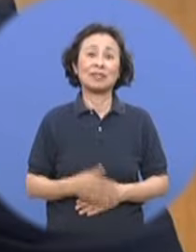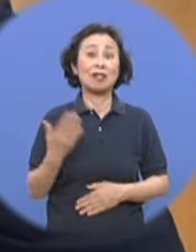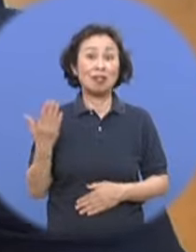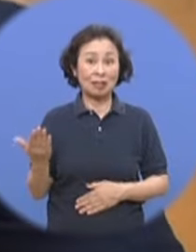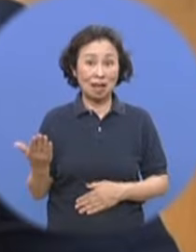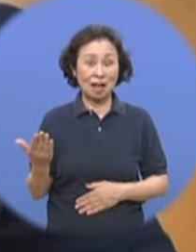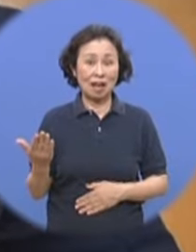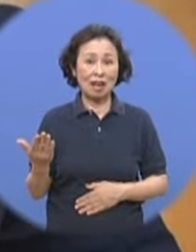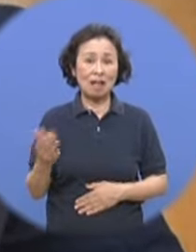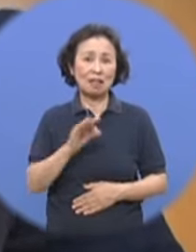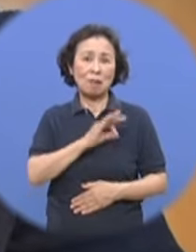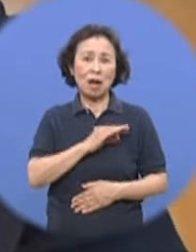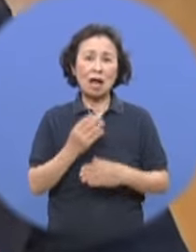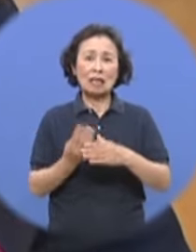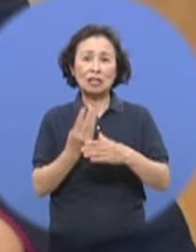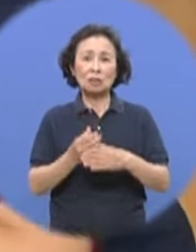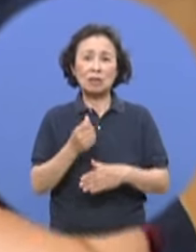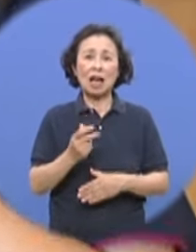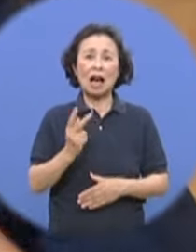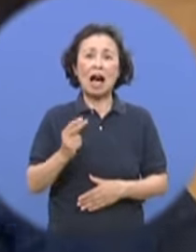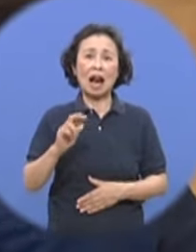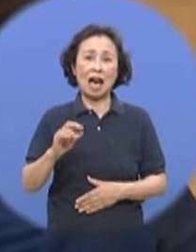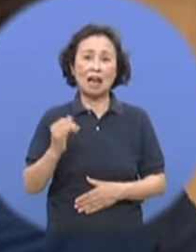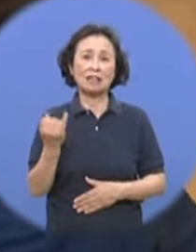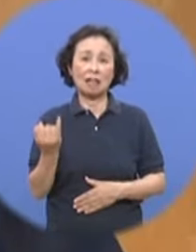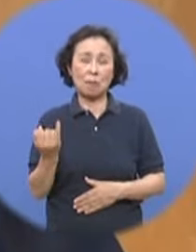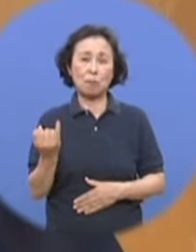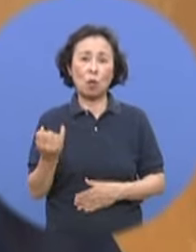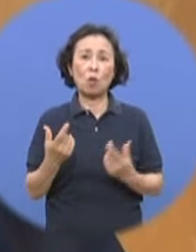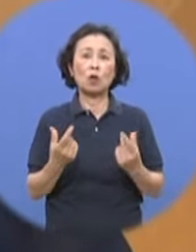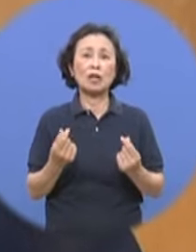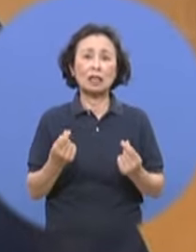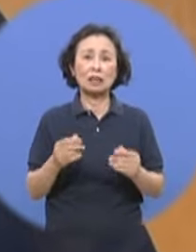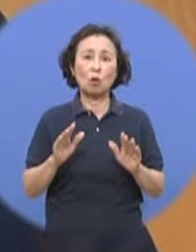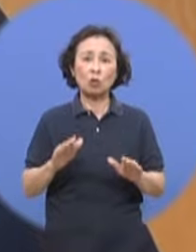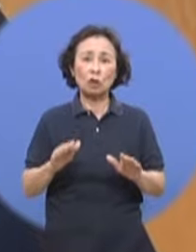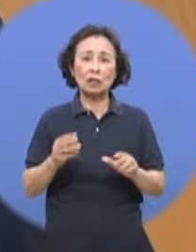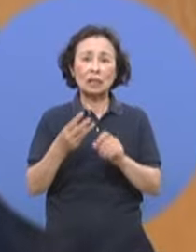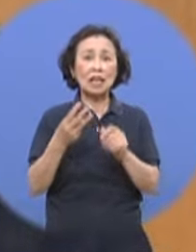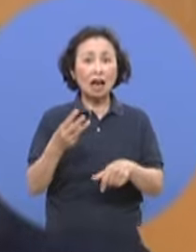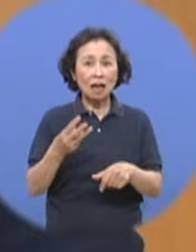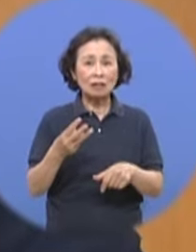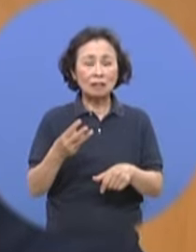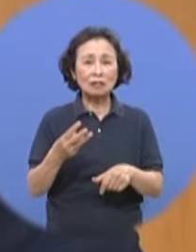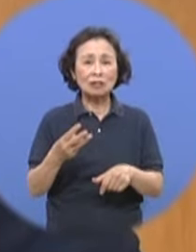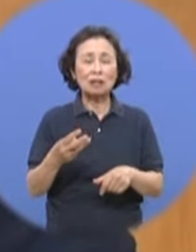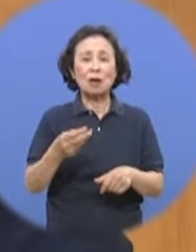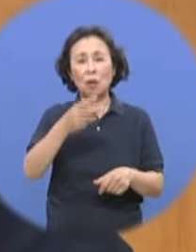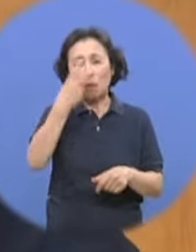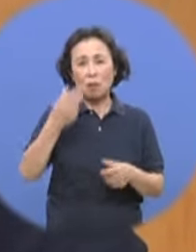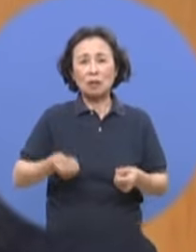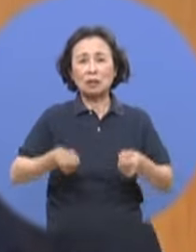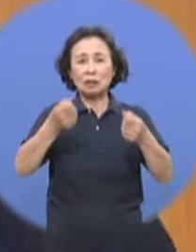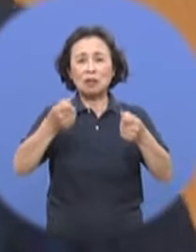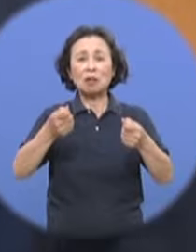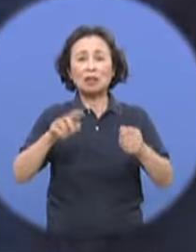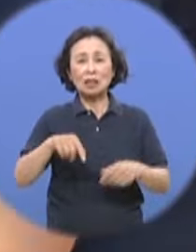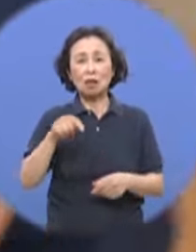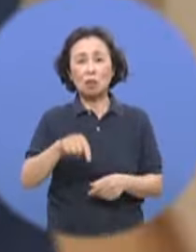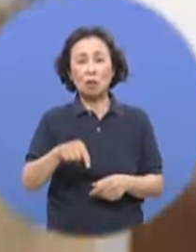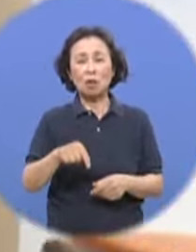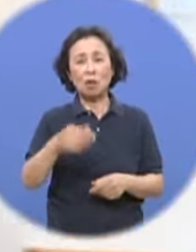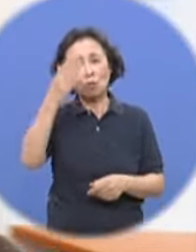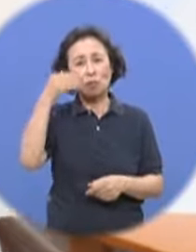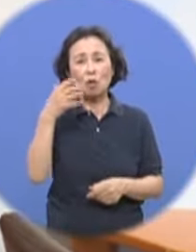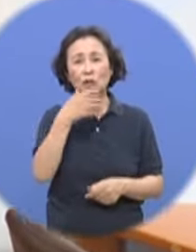こちらの泉宝さんも今年3月に新庄高校を卒業し黒潮園に就職しました。